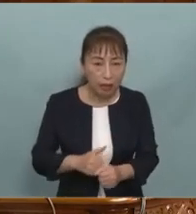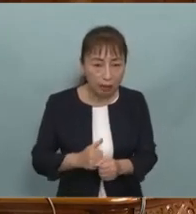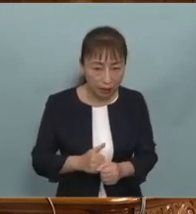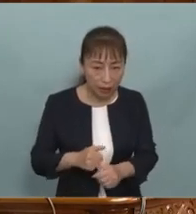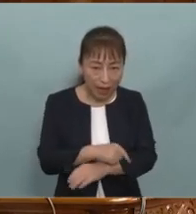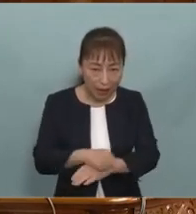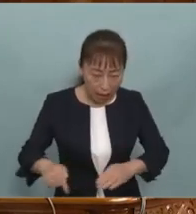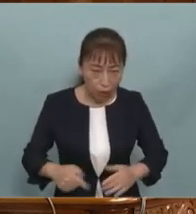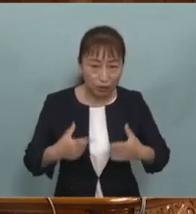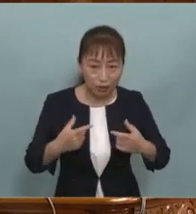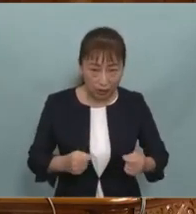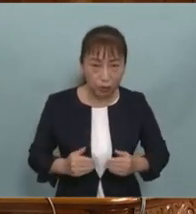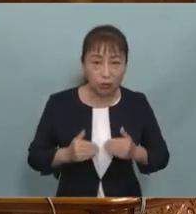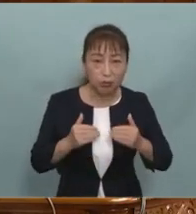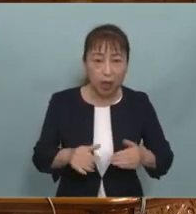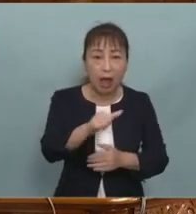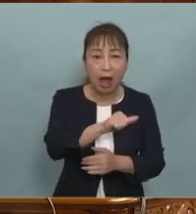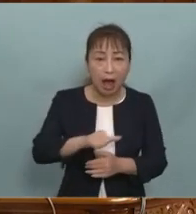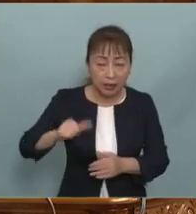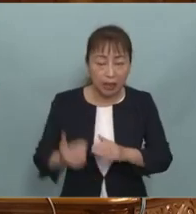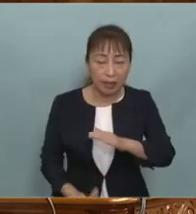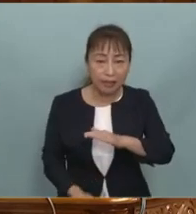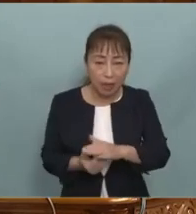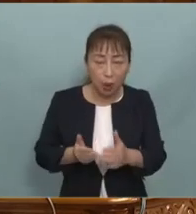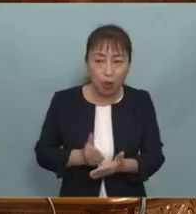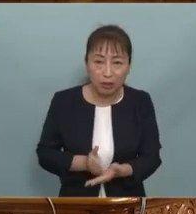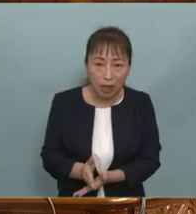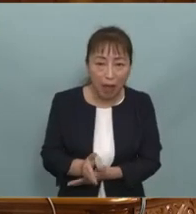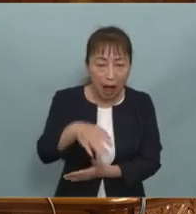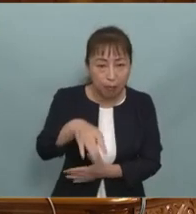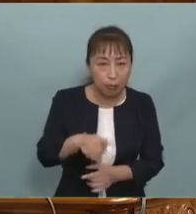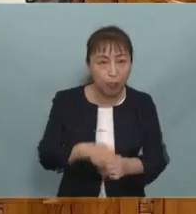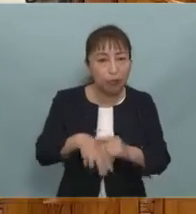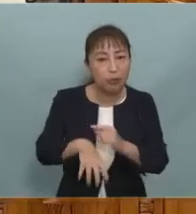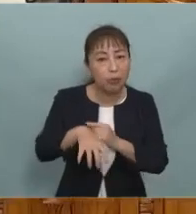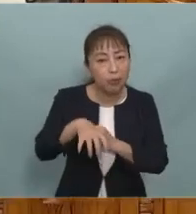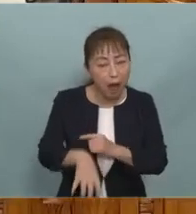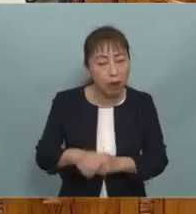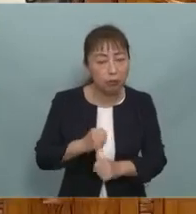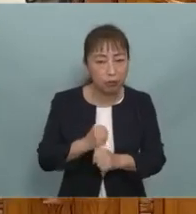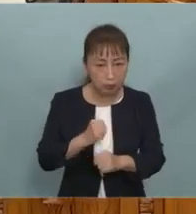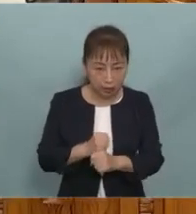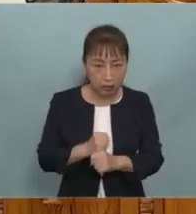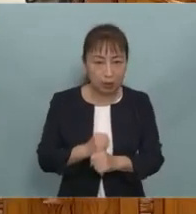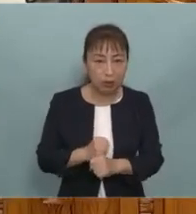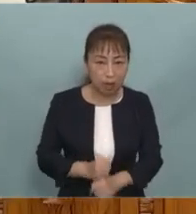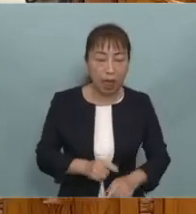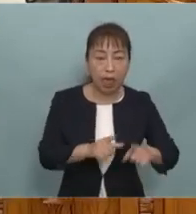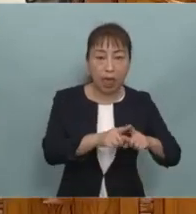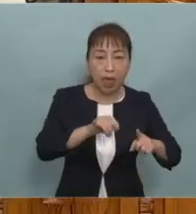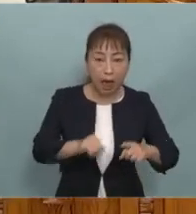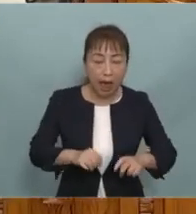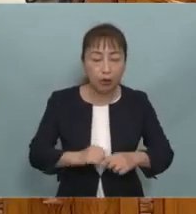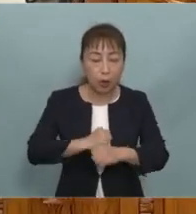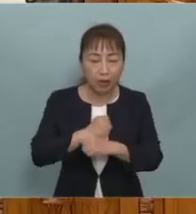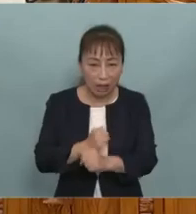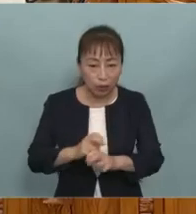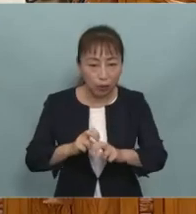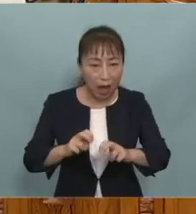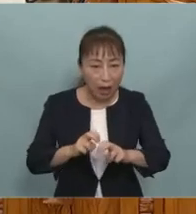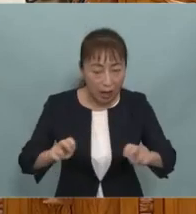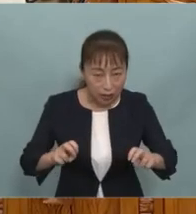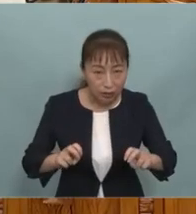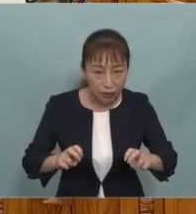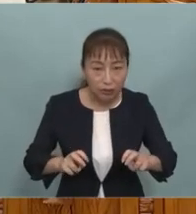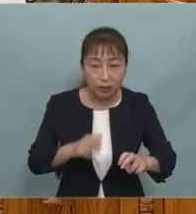進めアジア最大のスタートアップハブを実現しますAIの研究開発実装がし